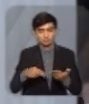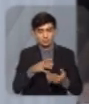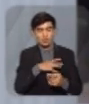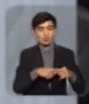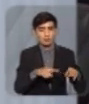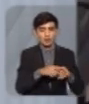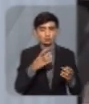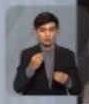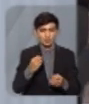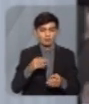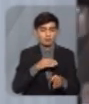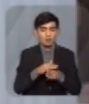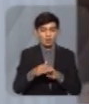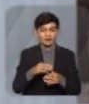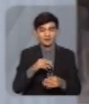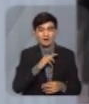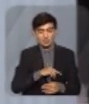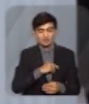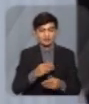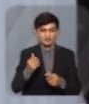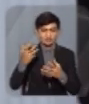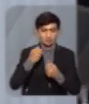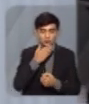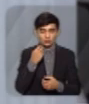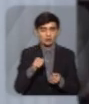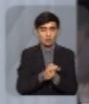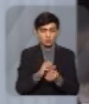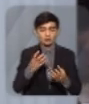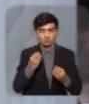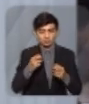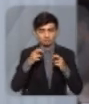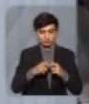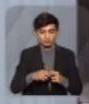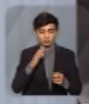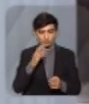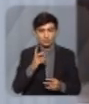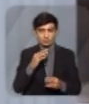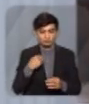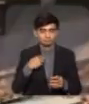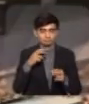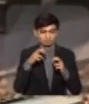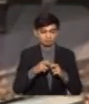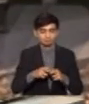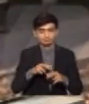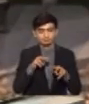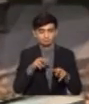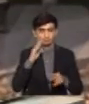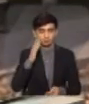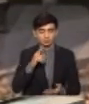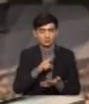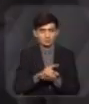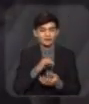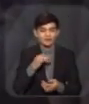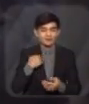компания еще не получила всю сумму за проделанную работу. Документы еще проверяются, мы будем контролировать ситуацию. Мы